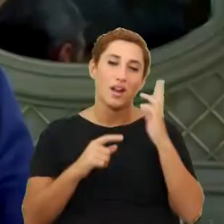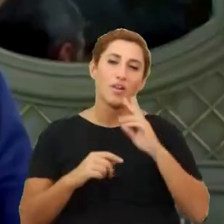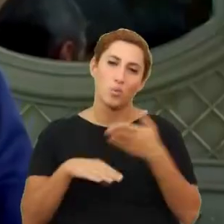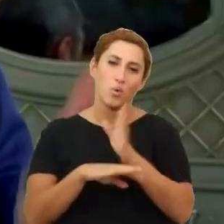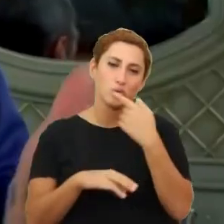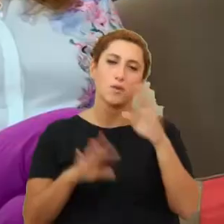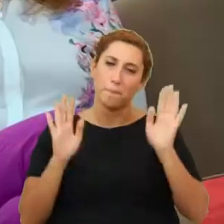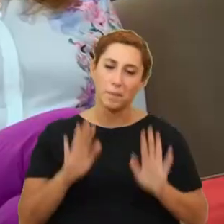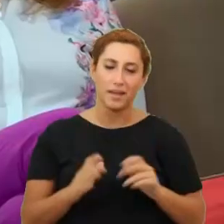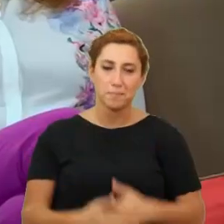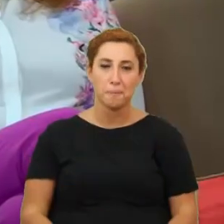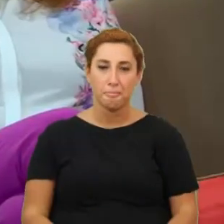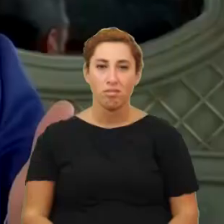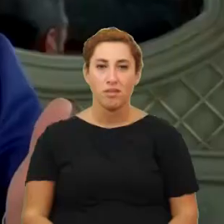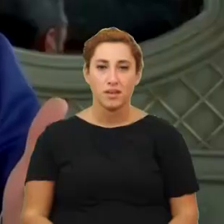doğru söylüyorsun. Peki.